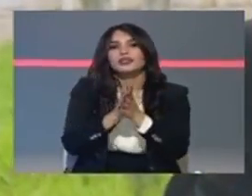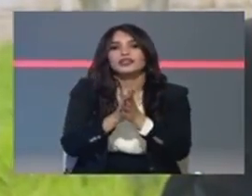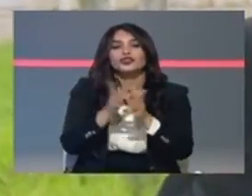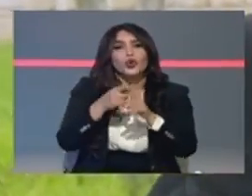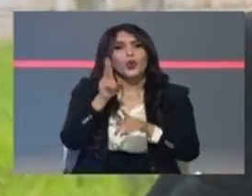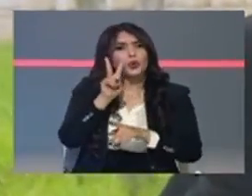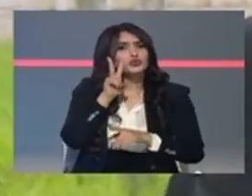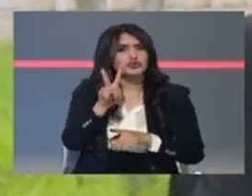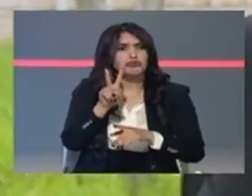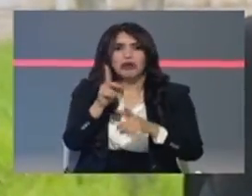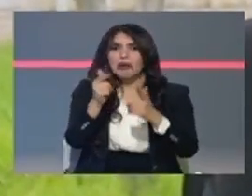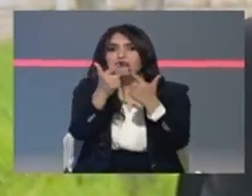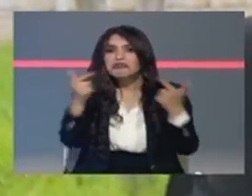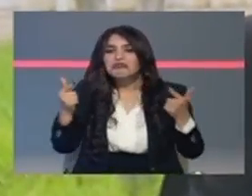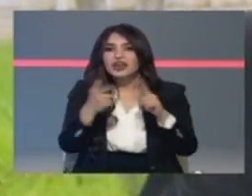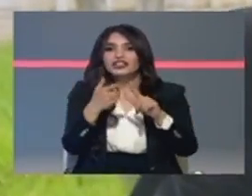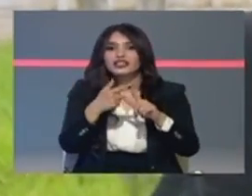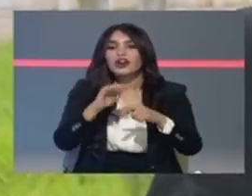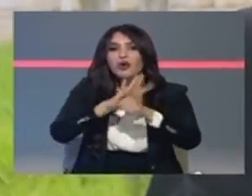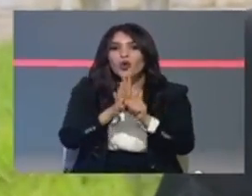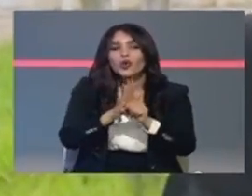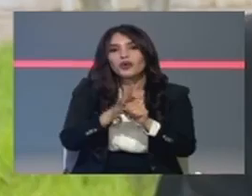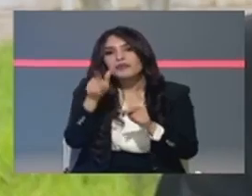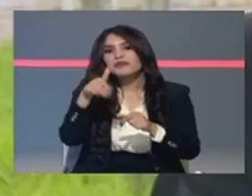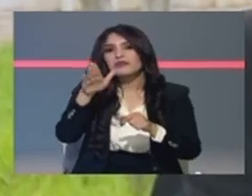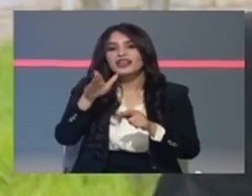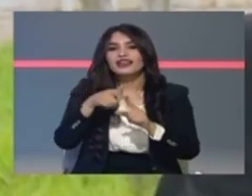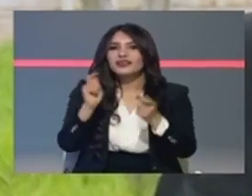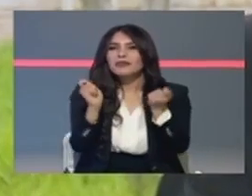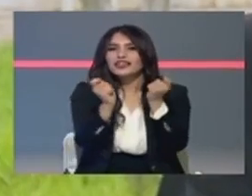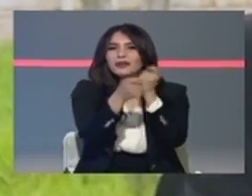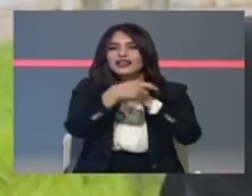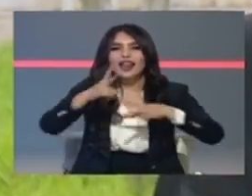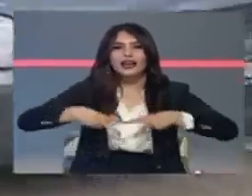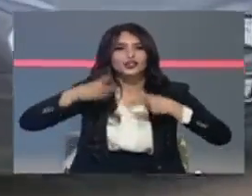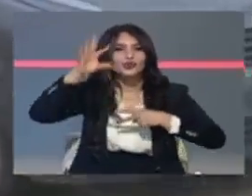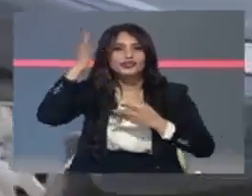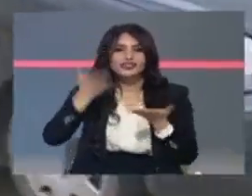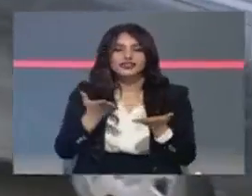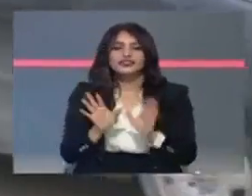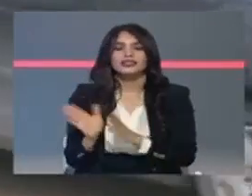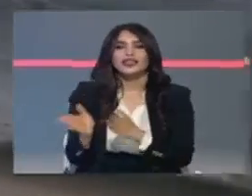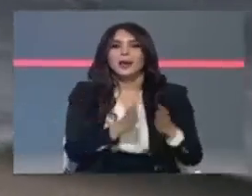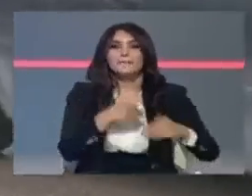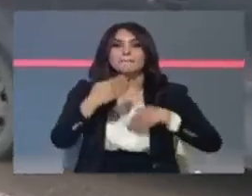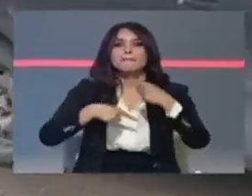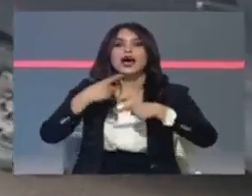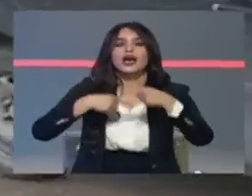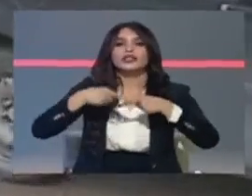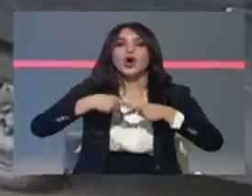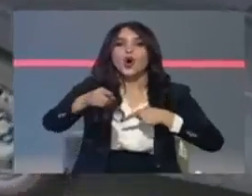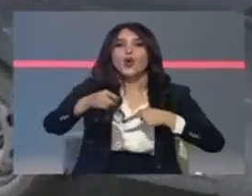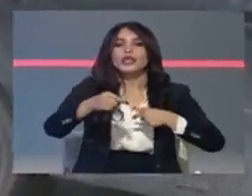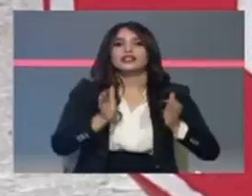حقيقة أشياء رغم مأساة الكورونا، لكن عندها ربما يعني إيجابيات أخرى. ومع تواصل الحجر